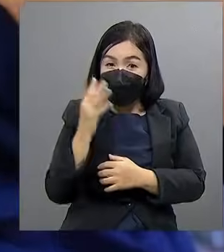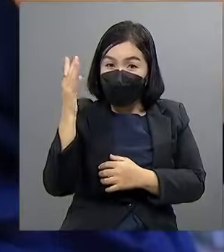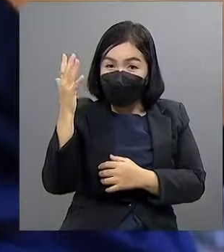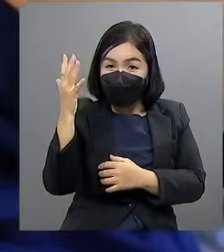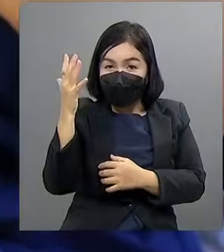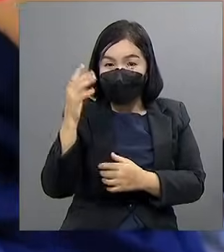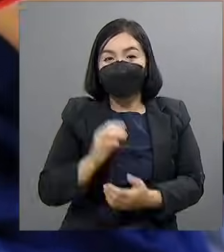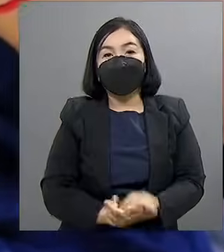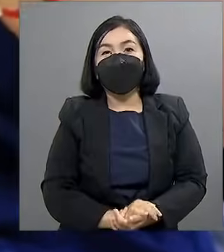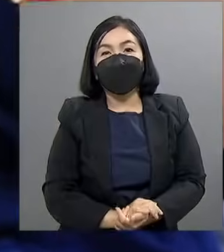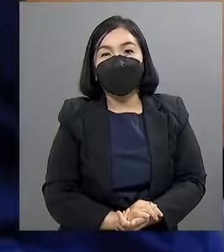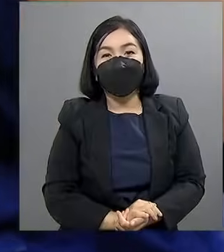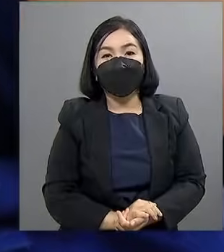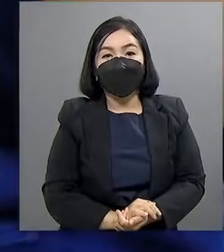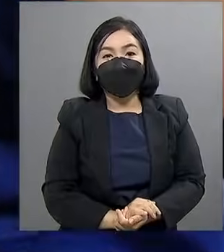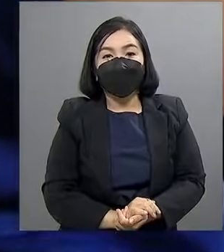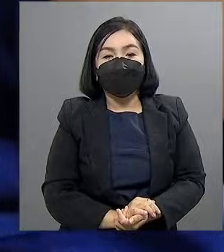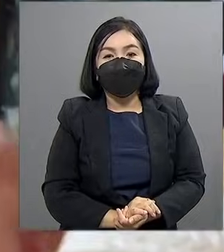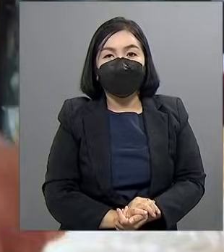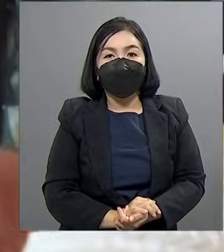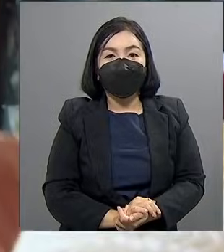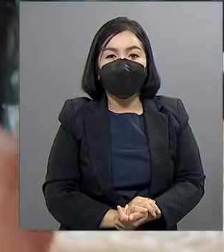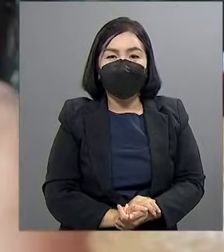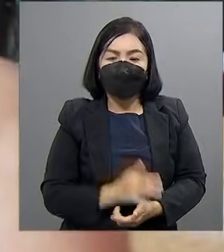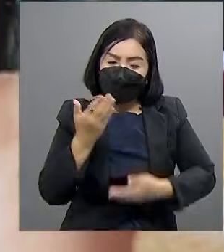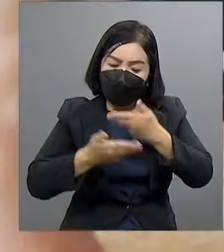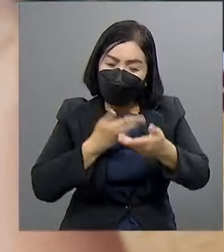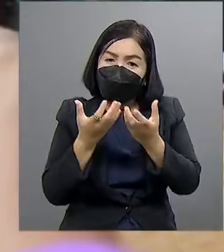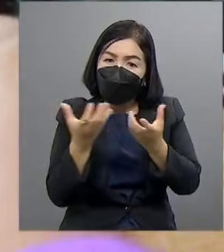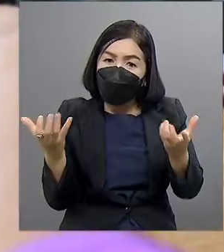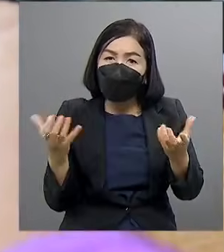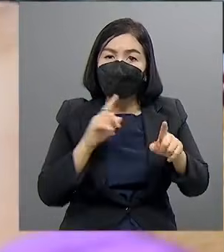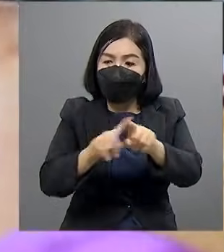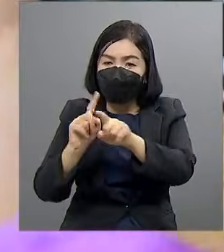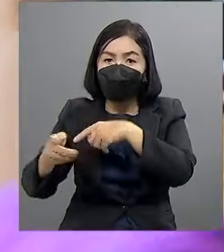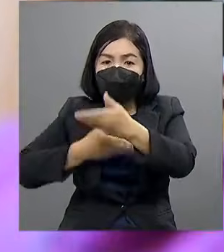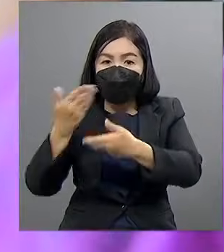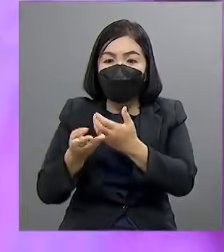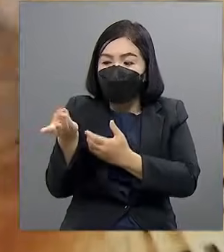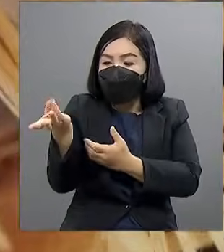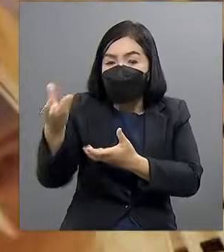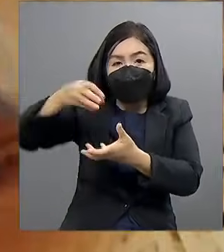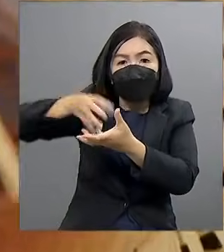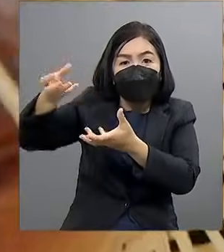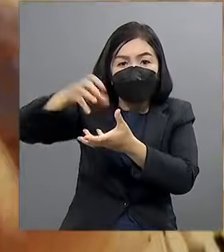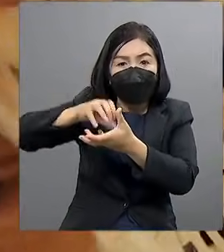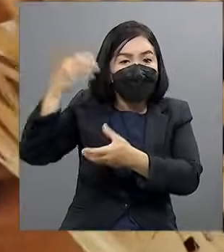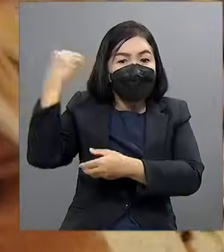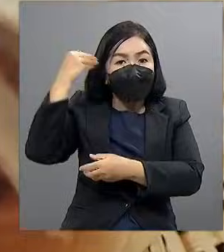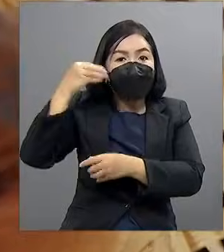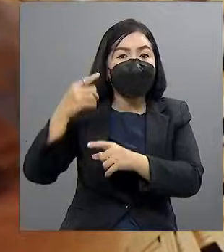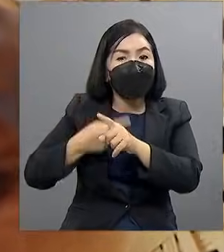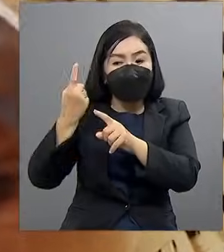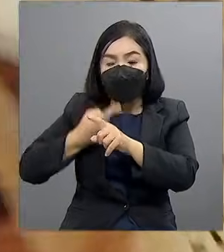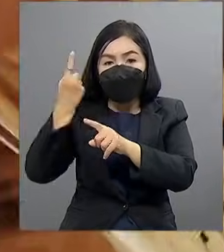าวนี้กับอันขายของกับบริอื่นได้ขายติบข้าวนี้ได้ทุกเดือนทุกเดือนได้ค่ะสาดได้หลายๆก็